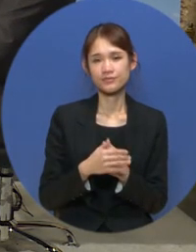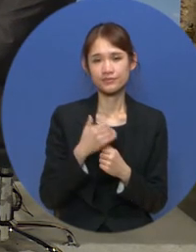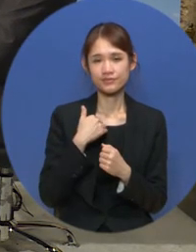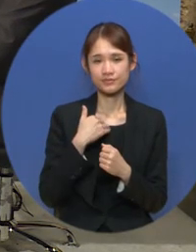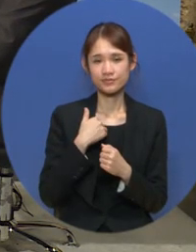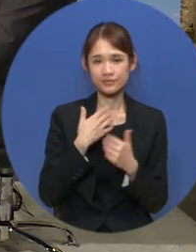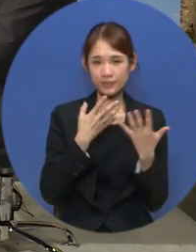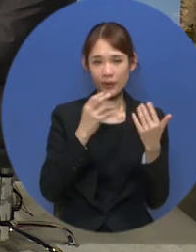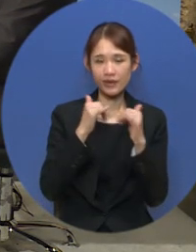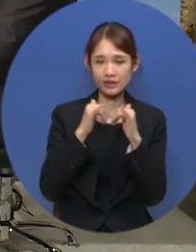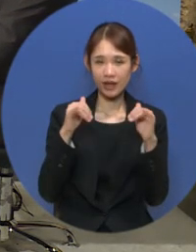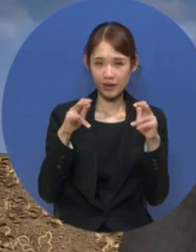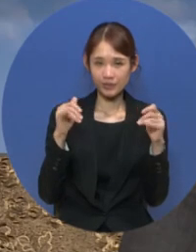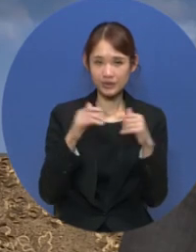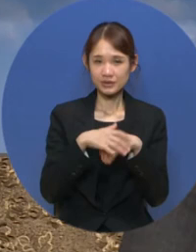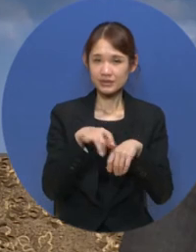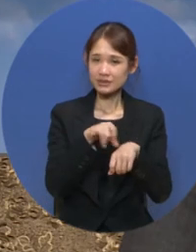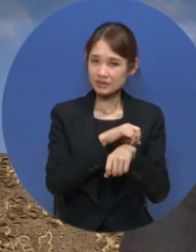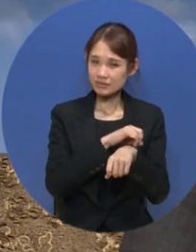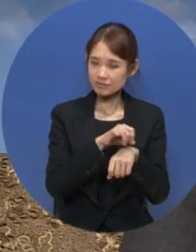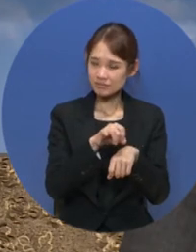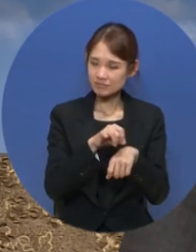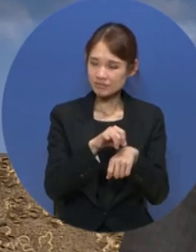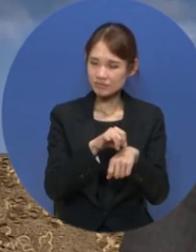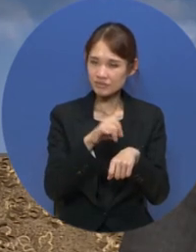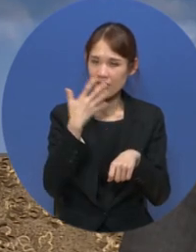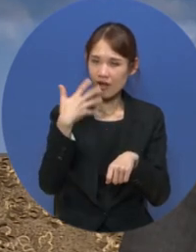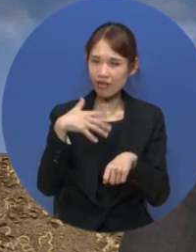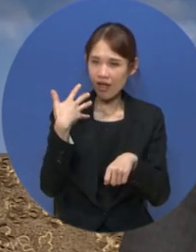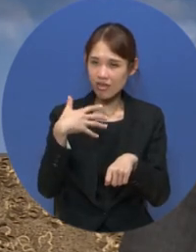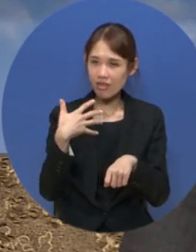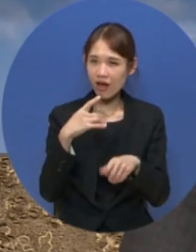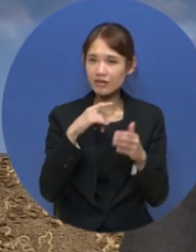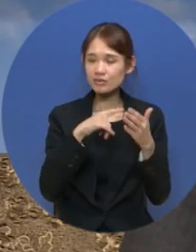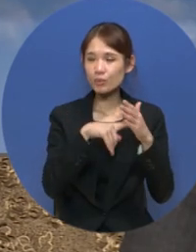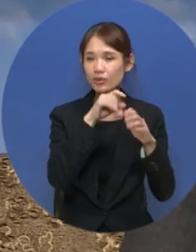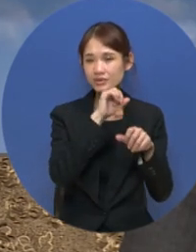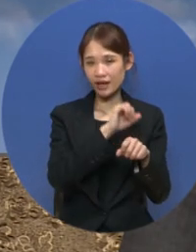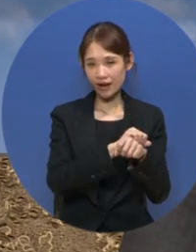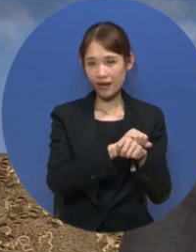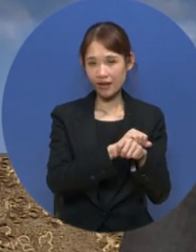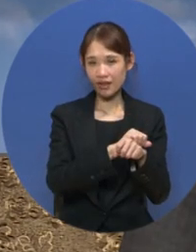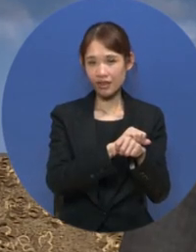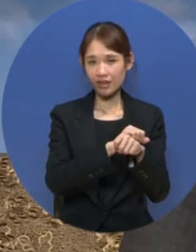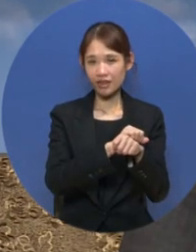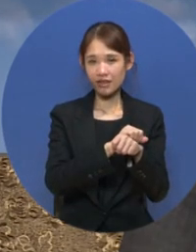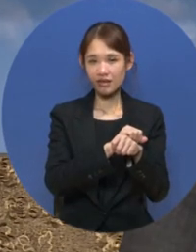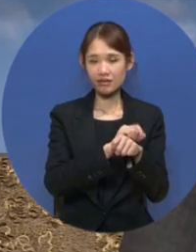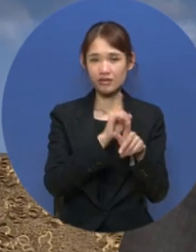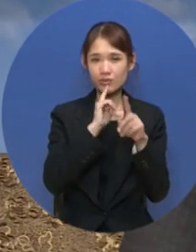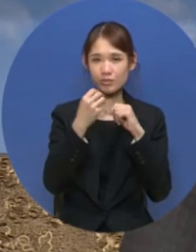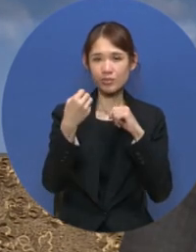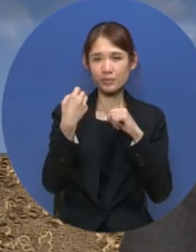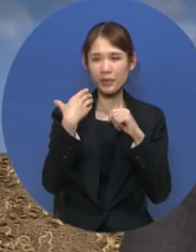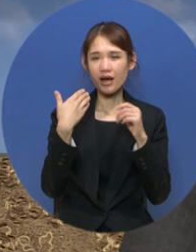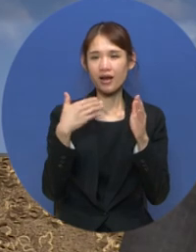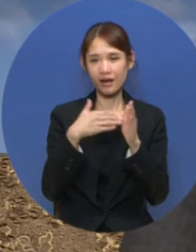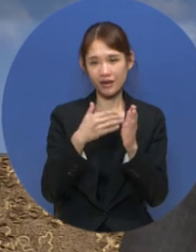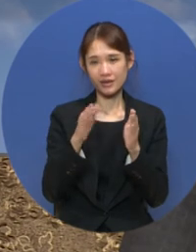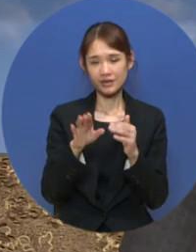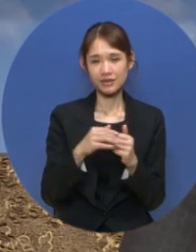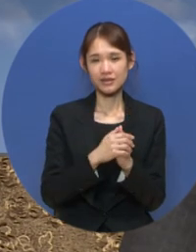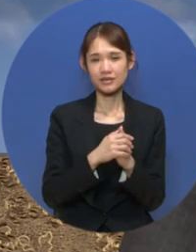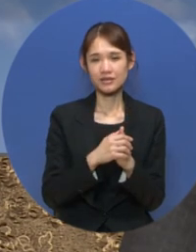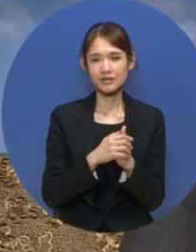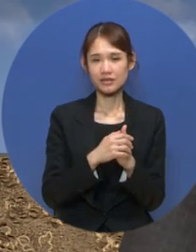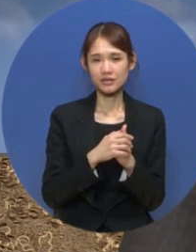저는 많은 장애인분들이 뭐 특별하다, 대단하다, 극복 잘했다 뭐 이렇게 말씀들을